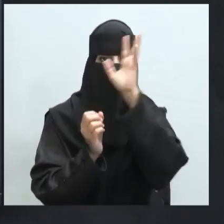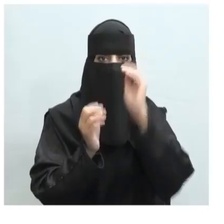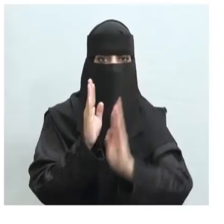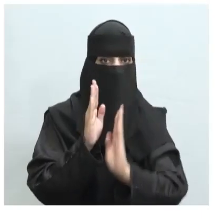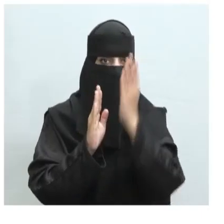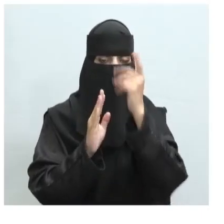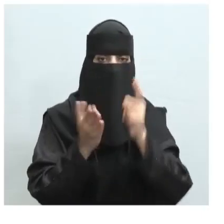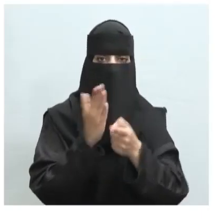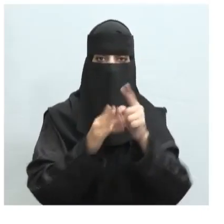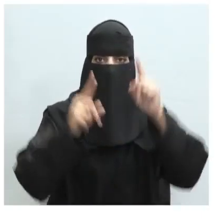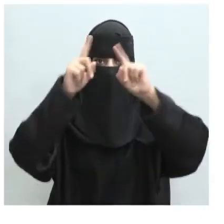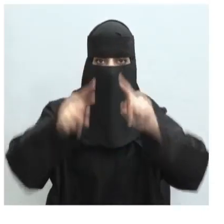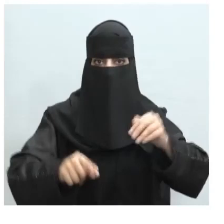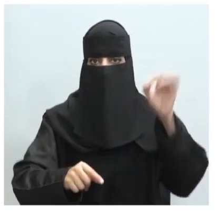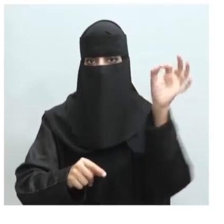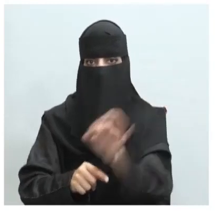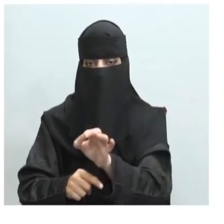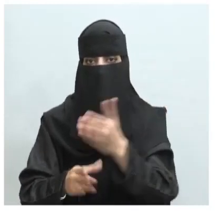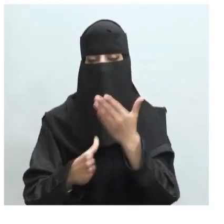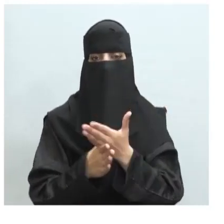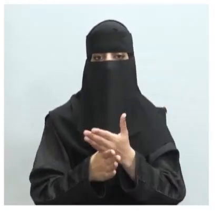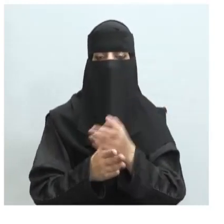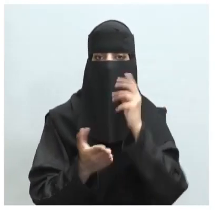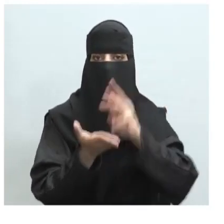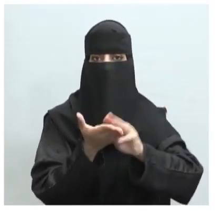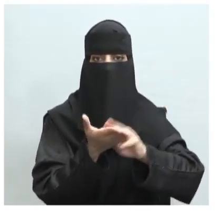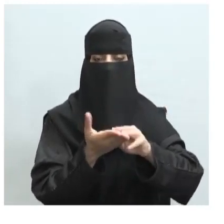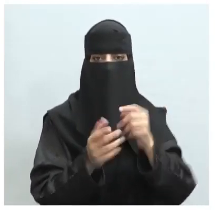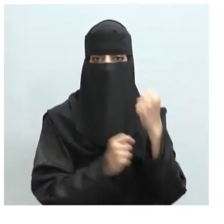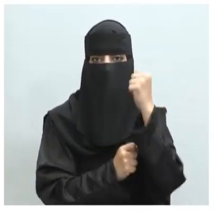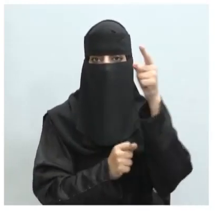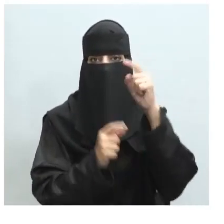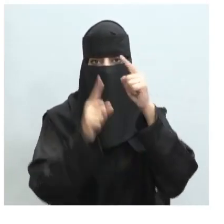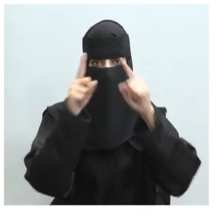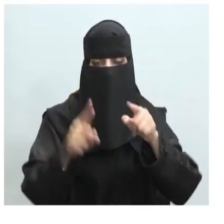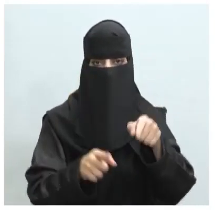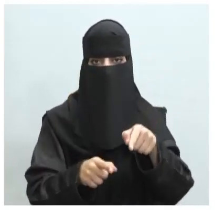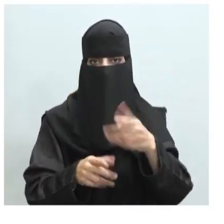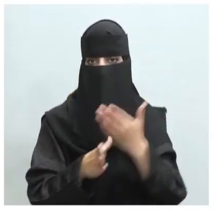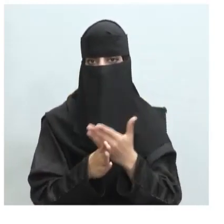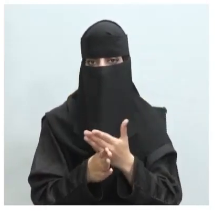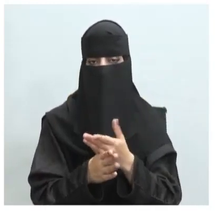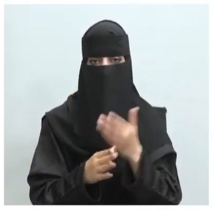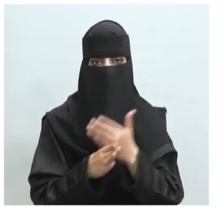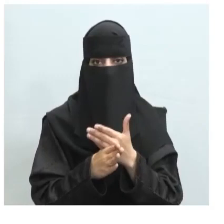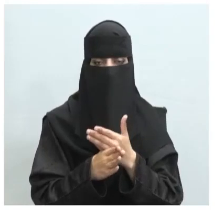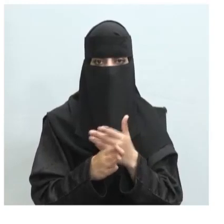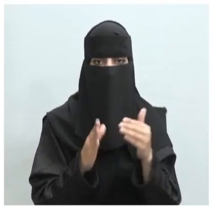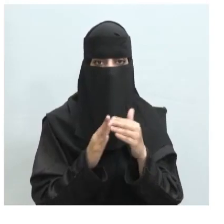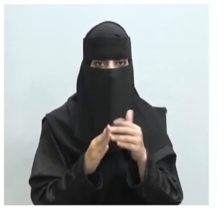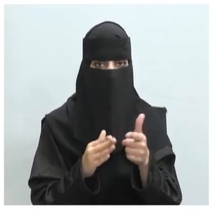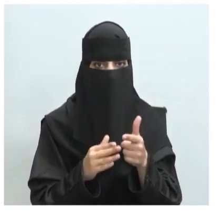يتاثر او تتاثر هذه الاماكن بقوه ذلك البرق وهذا بسبب نتيجه